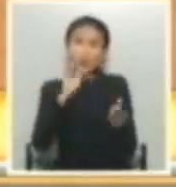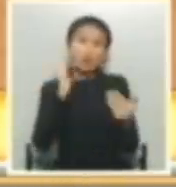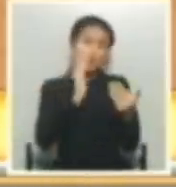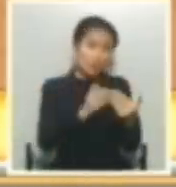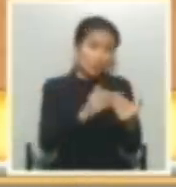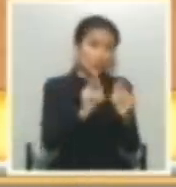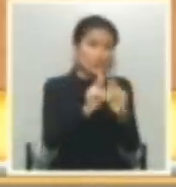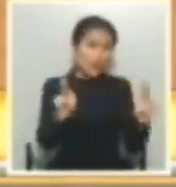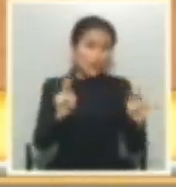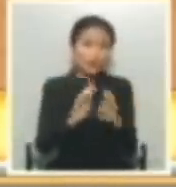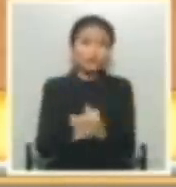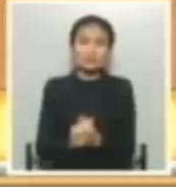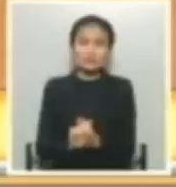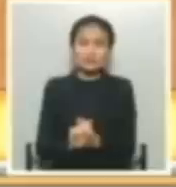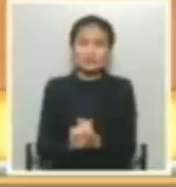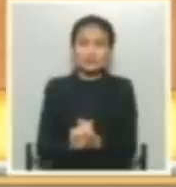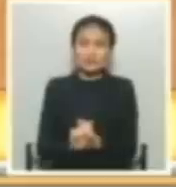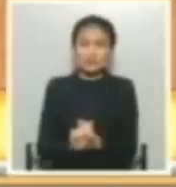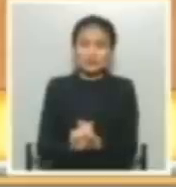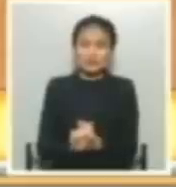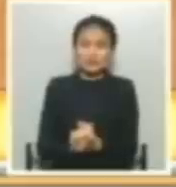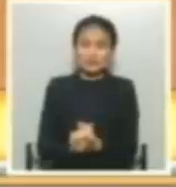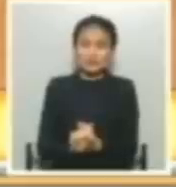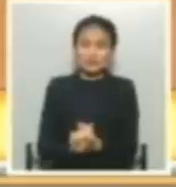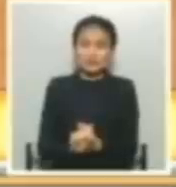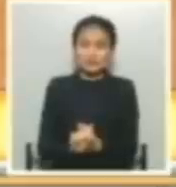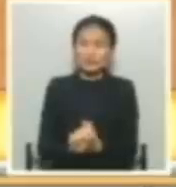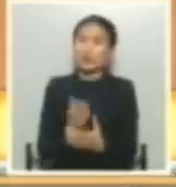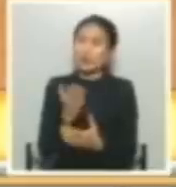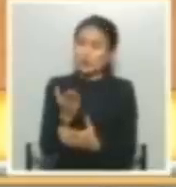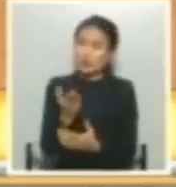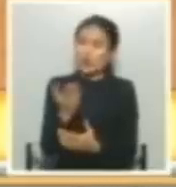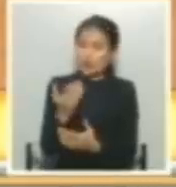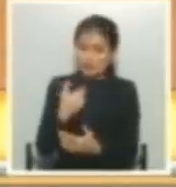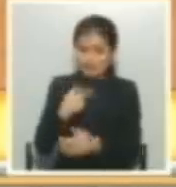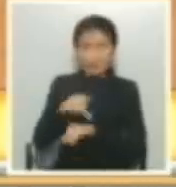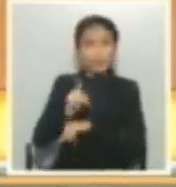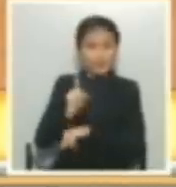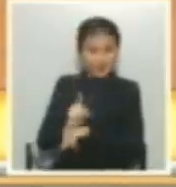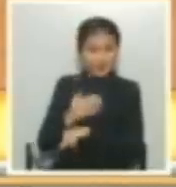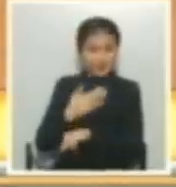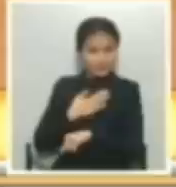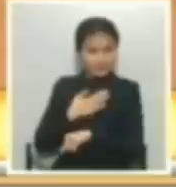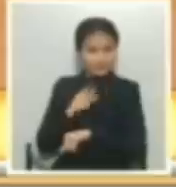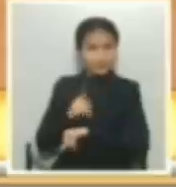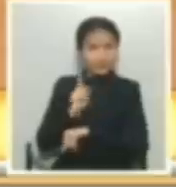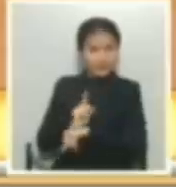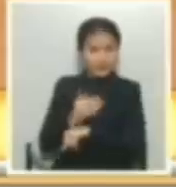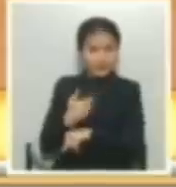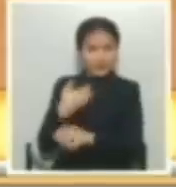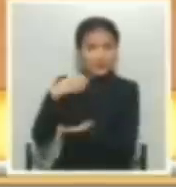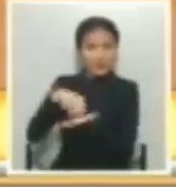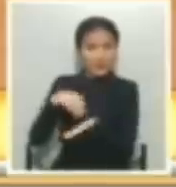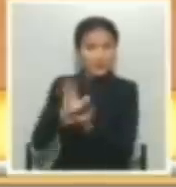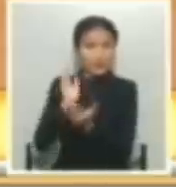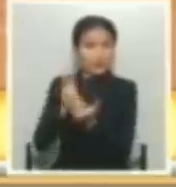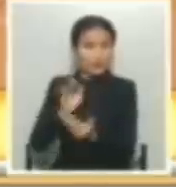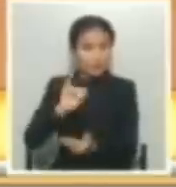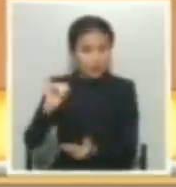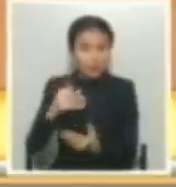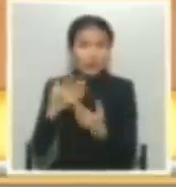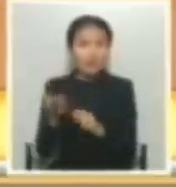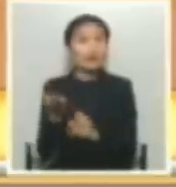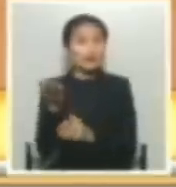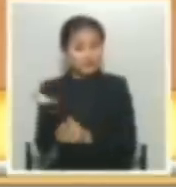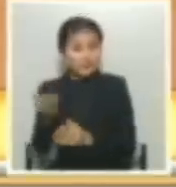ามันมีท่านฟังผมสิท่านฟังประธานสิท่านฟังประธานก่อนท่านกล่าวหาว่